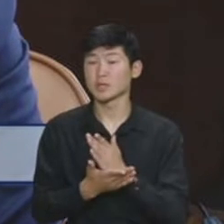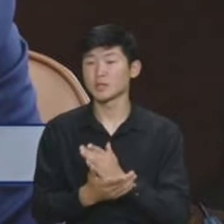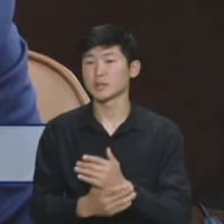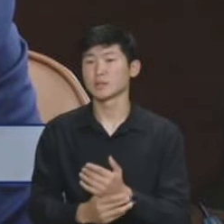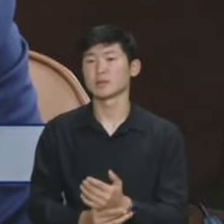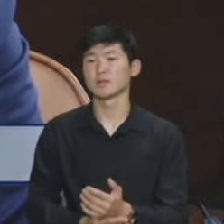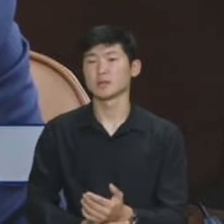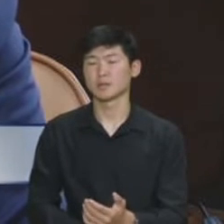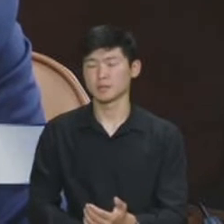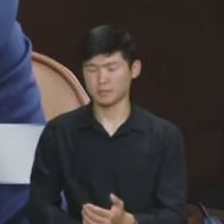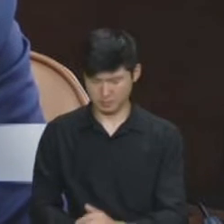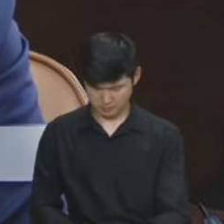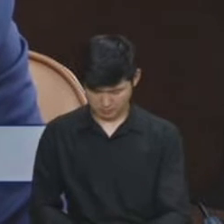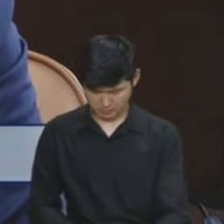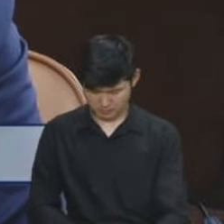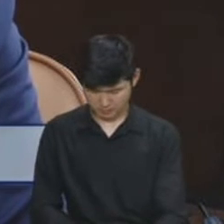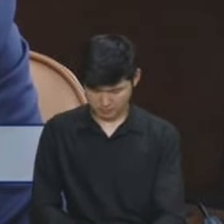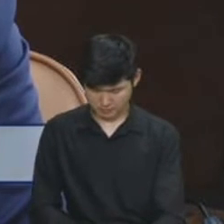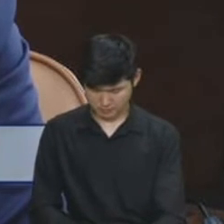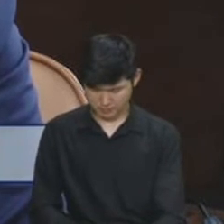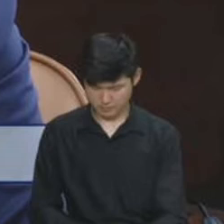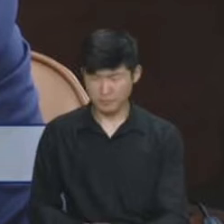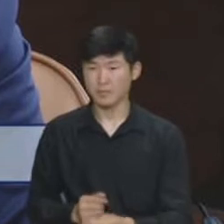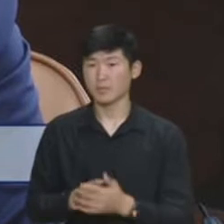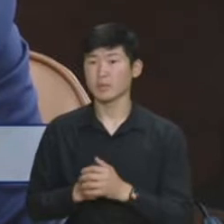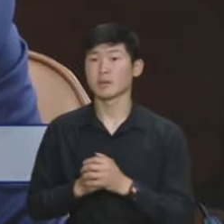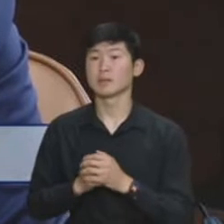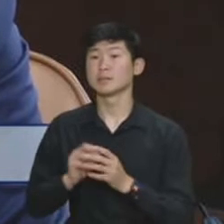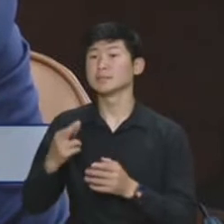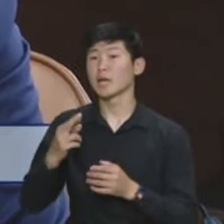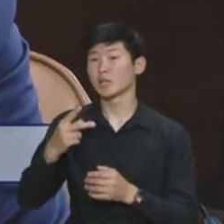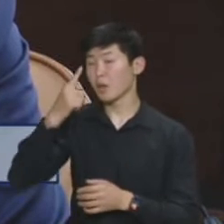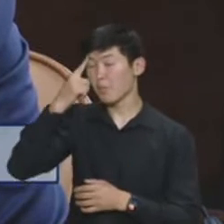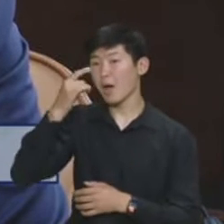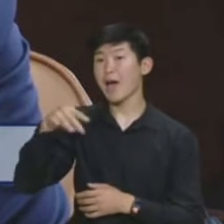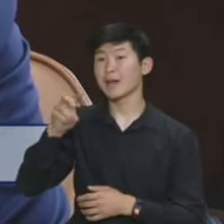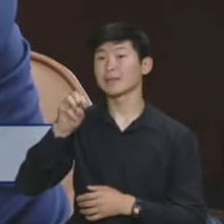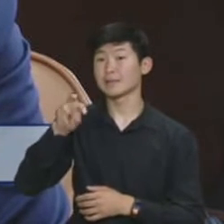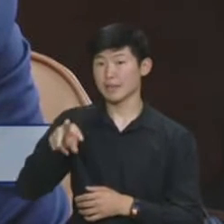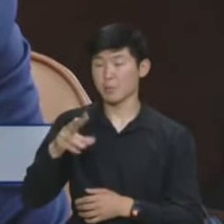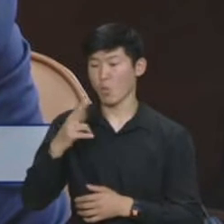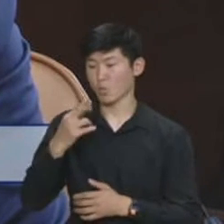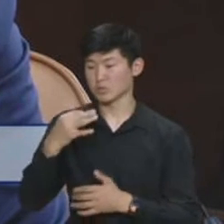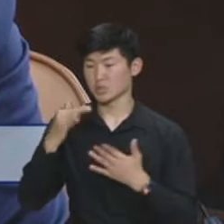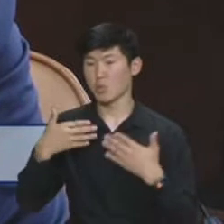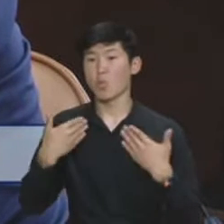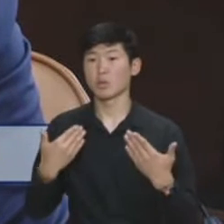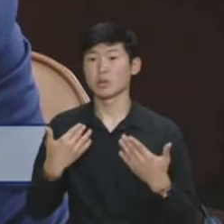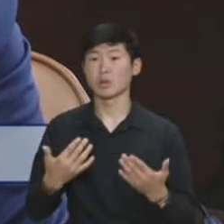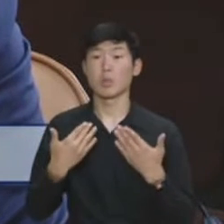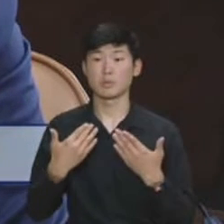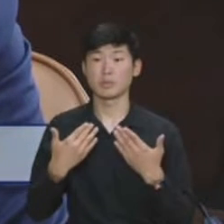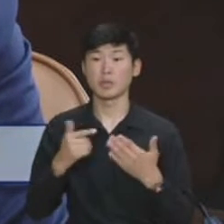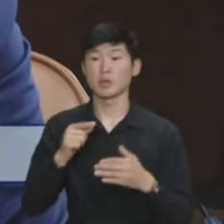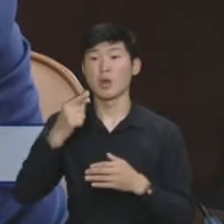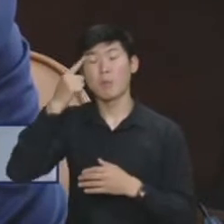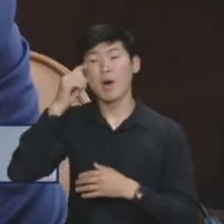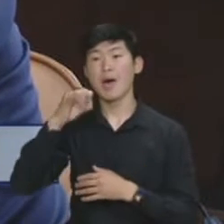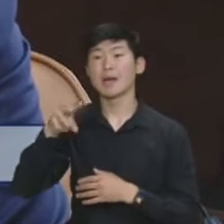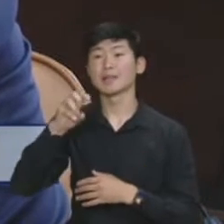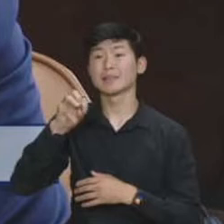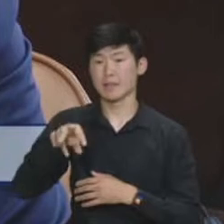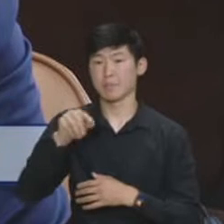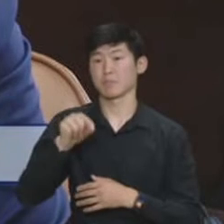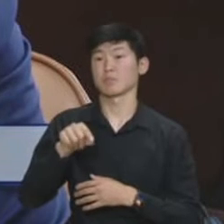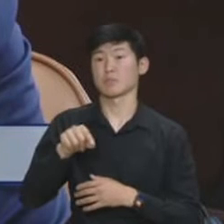Яг гэвэл одоо та бүхэн санаж байгаа бол Монгол Ардын намын 30 дугаар их хурлын хурлцаад Тэгээ Монгол Ардын нам бол өнөөдрийн их